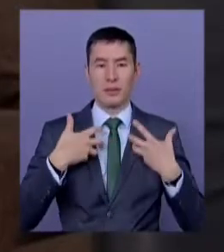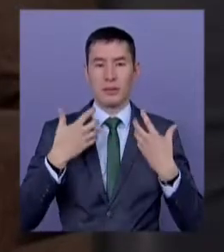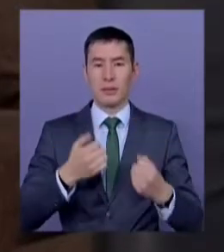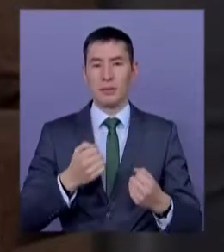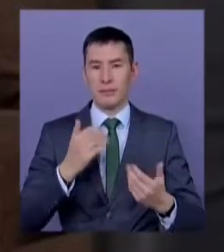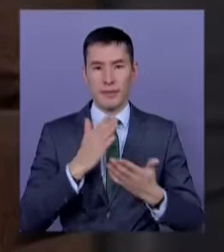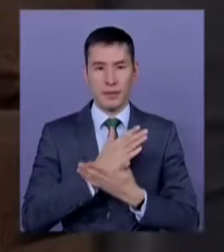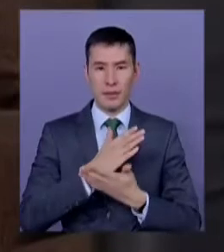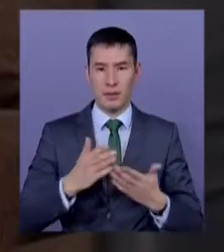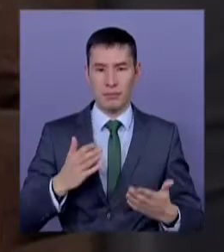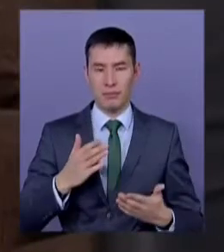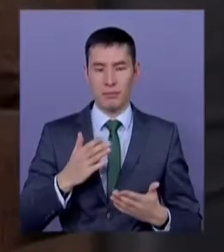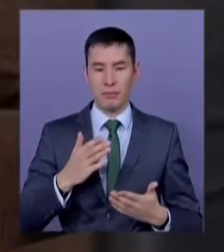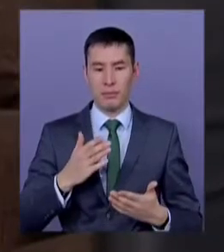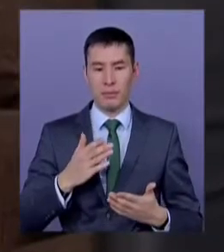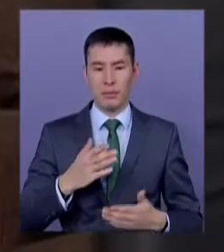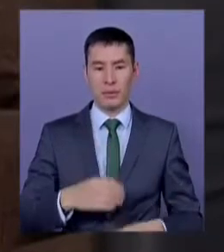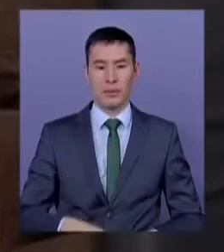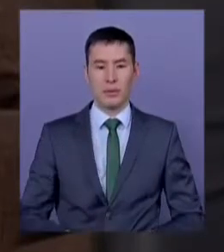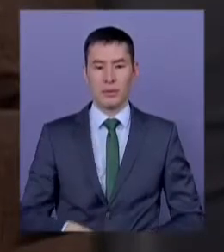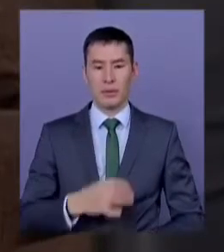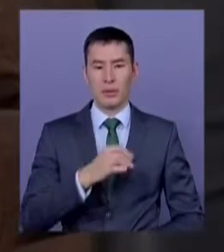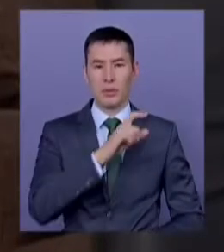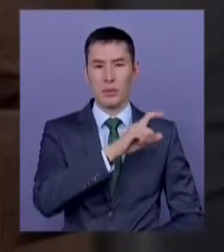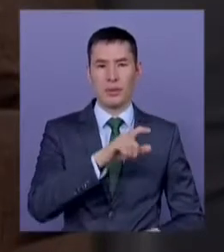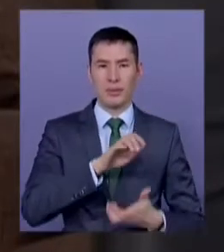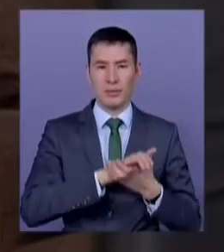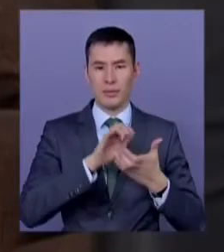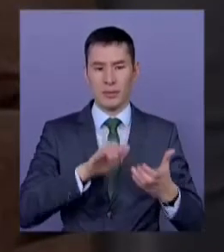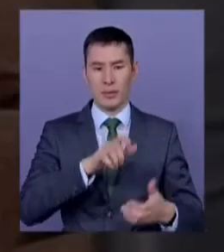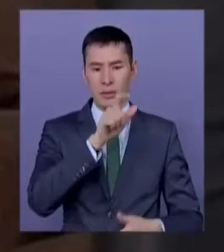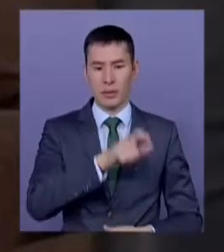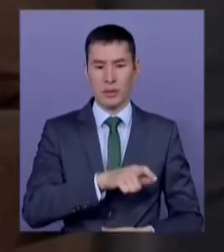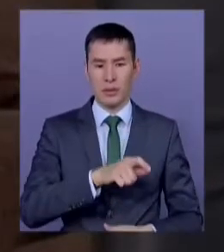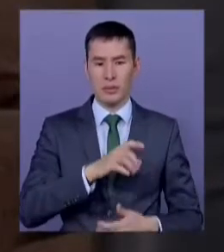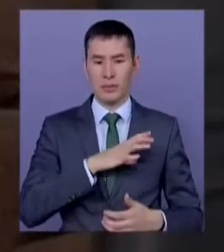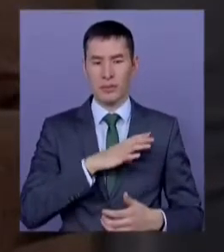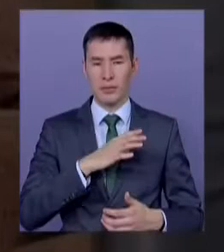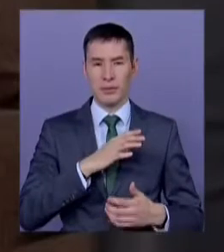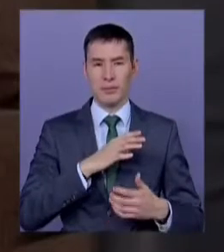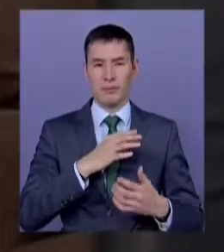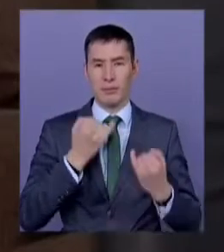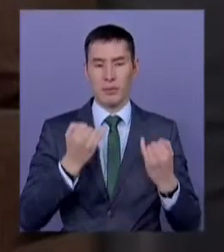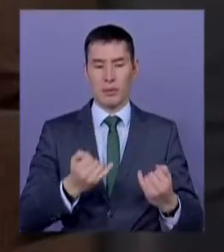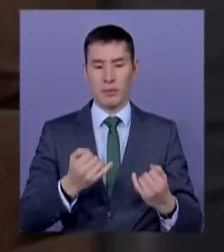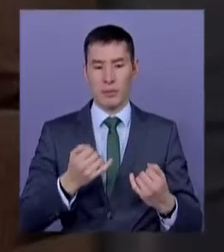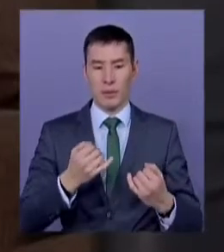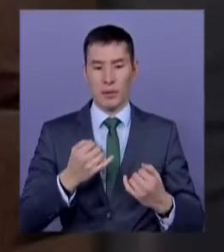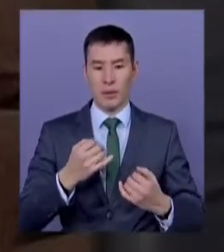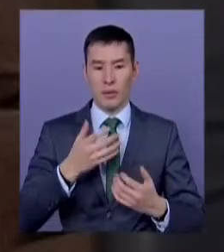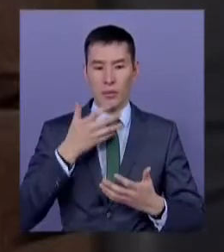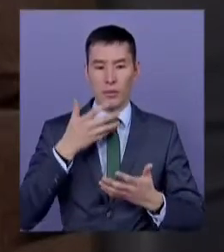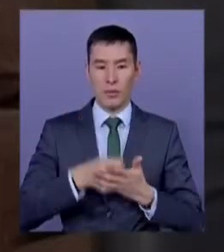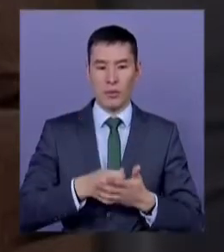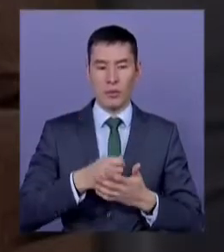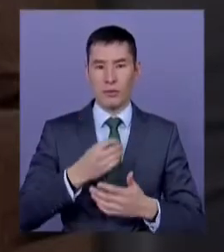өте біртүрлі бейтаныс адамдарға өте нашар өзгерткен. Біздерде ұлттық тағам мәселесін